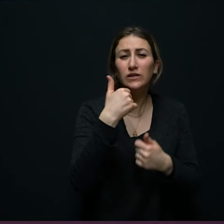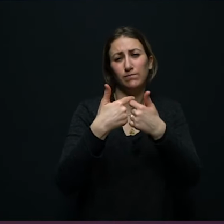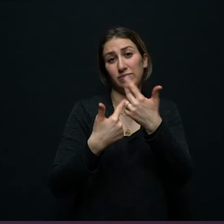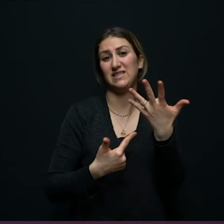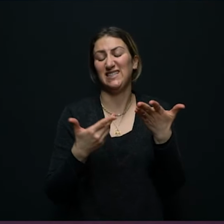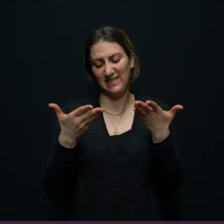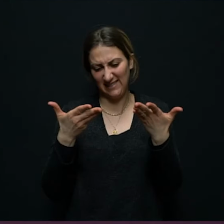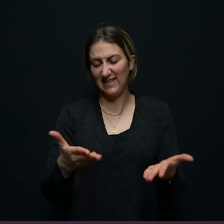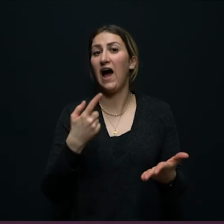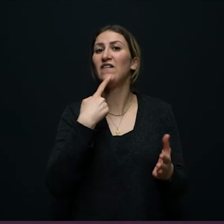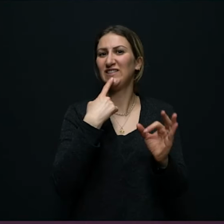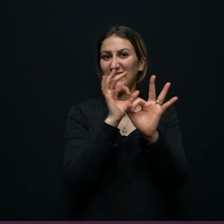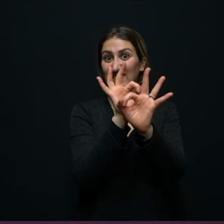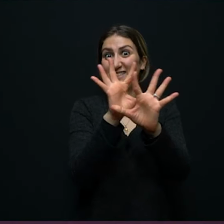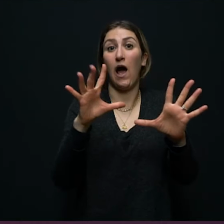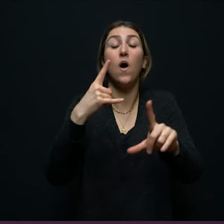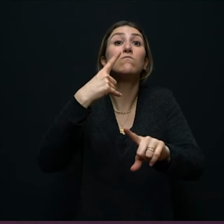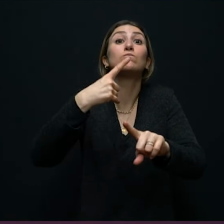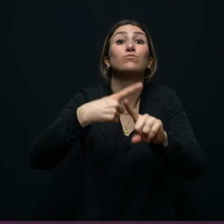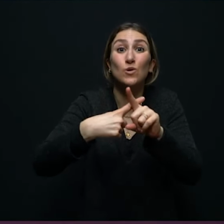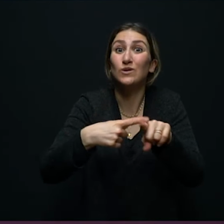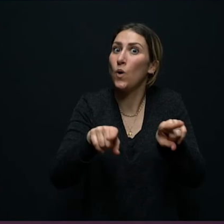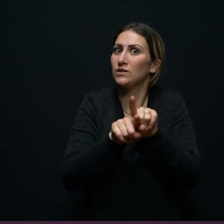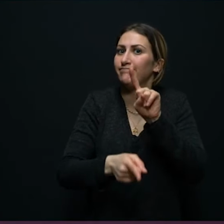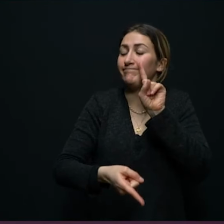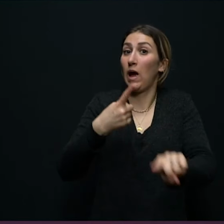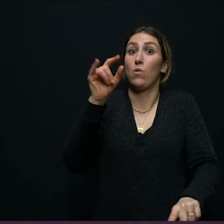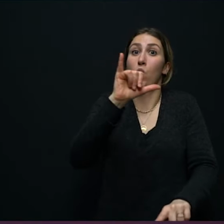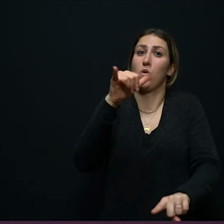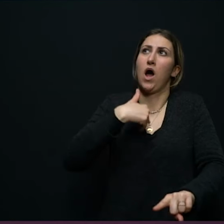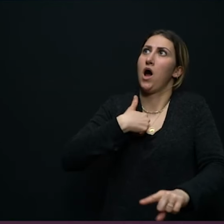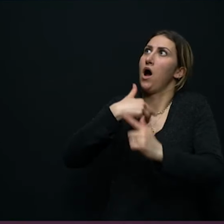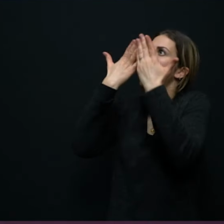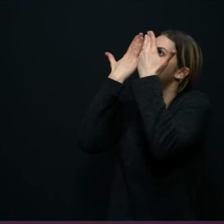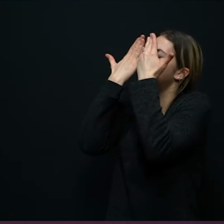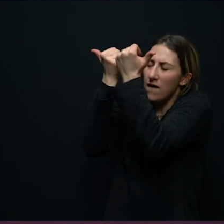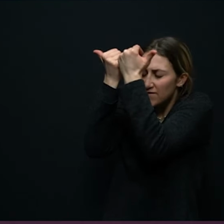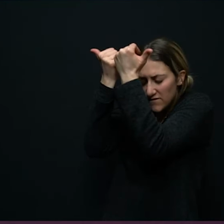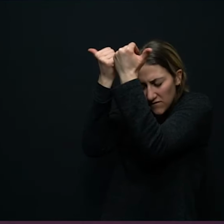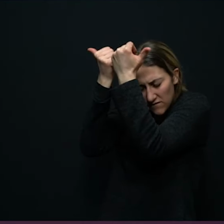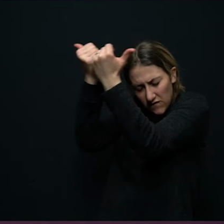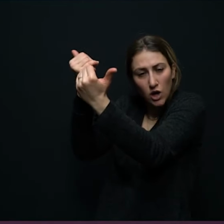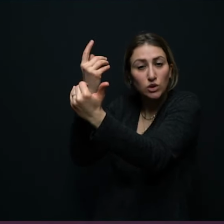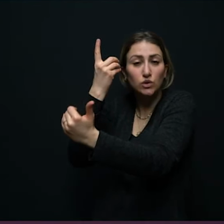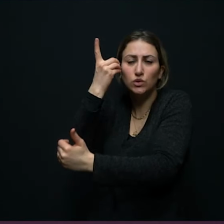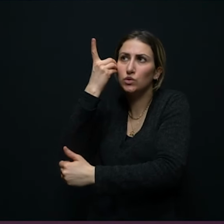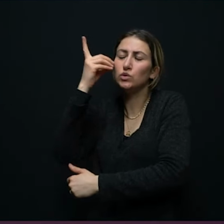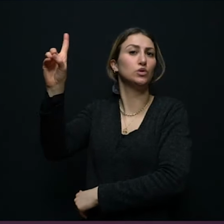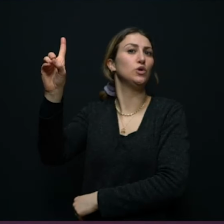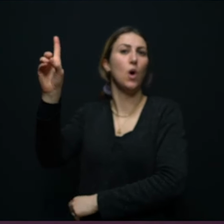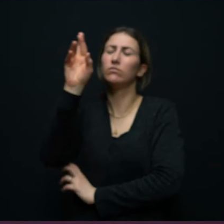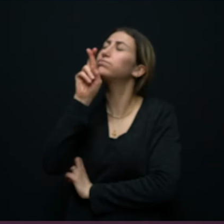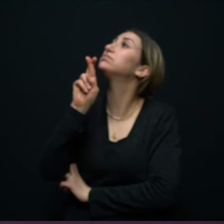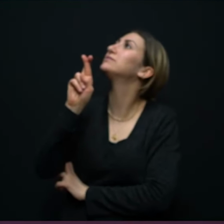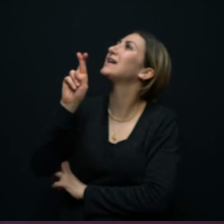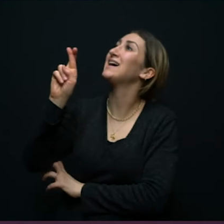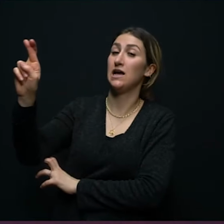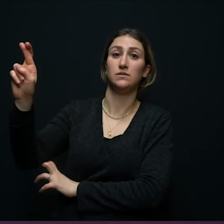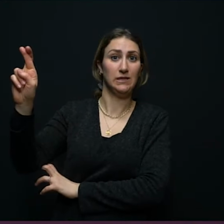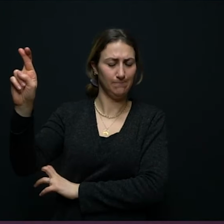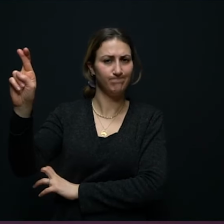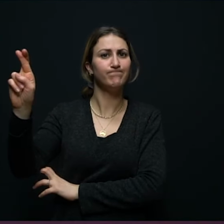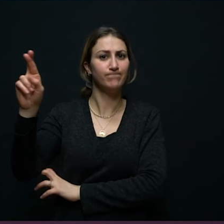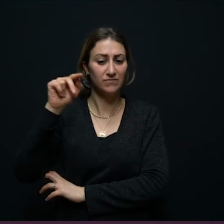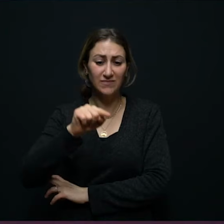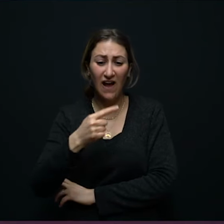qu'on est face à cette grandeur de dieu cette bonté infinie cette miséricorde qui se manifestent cet amour qui se manifeste la